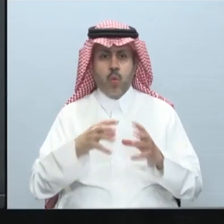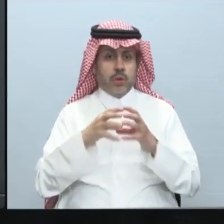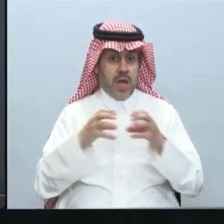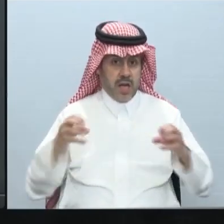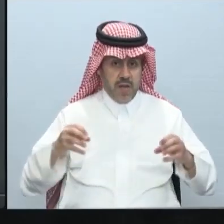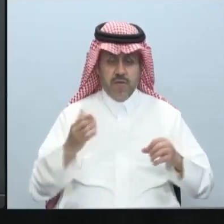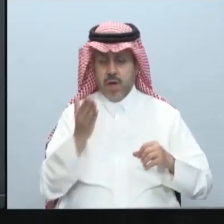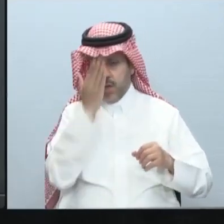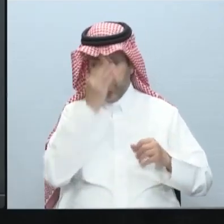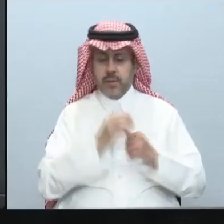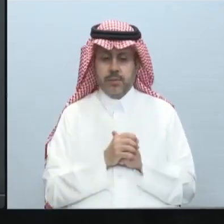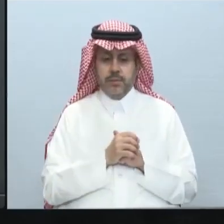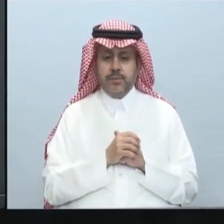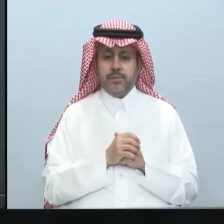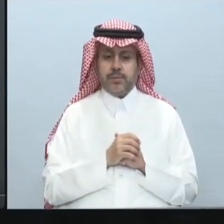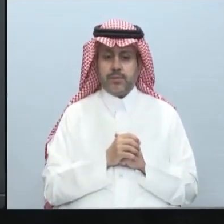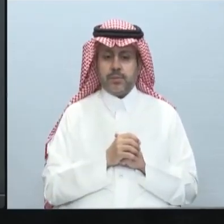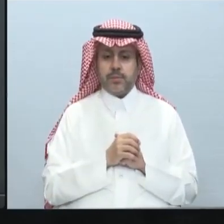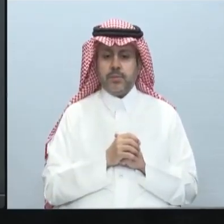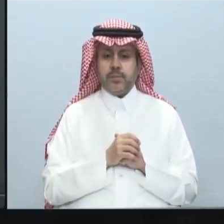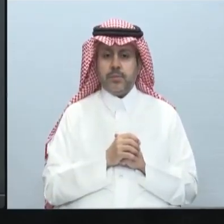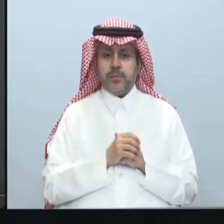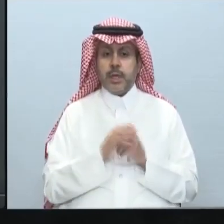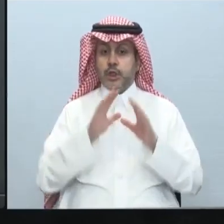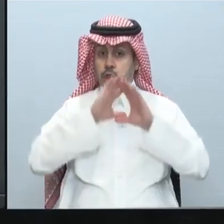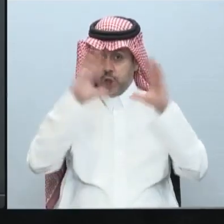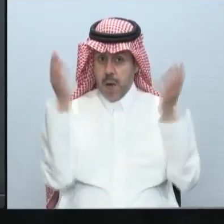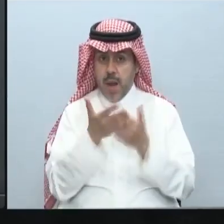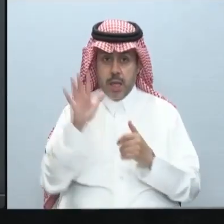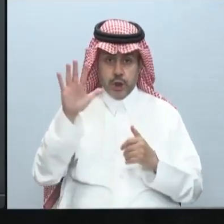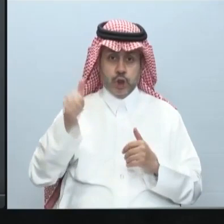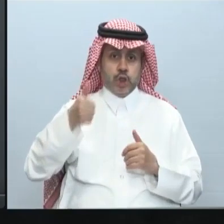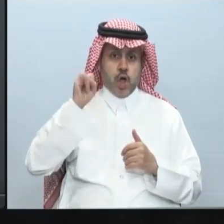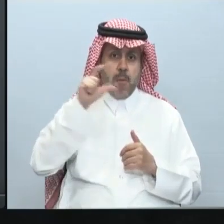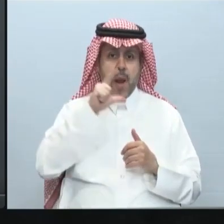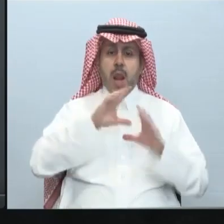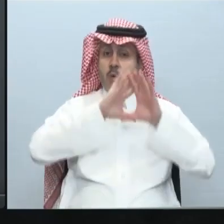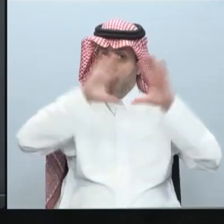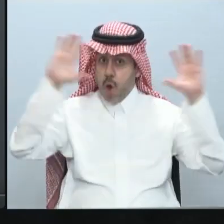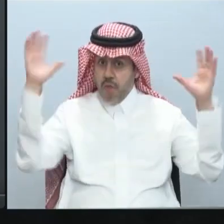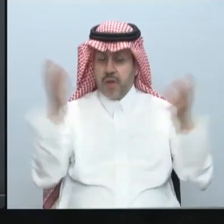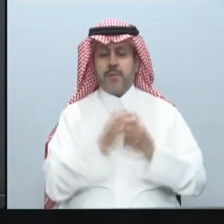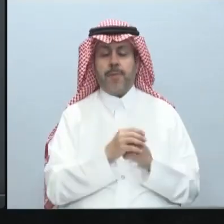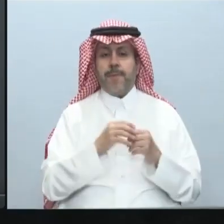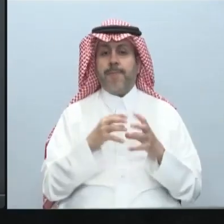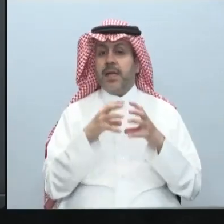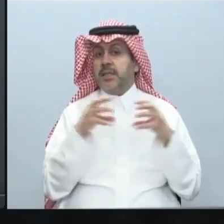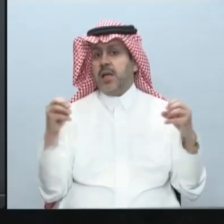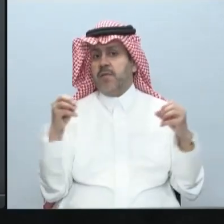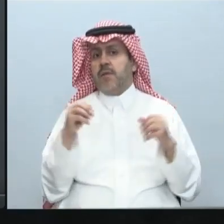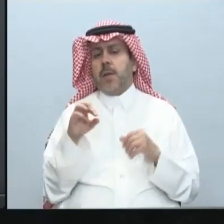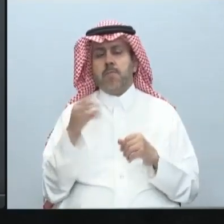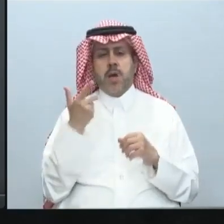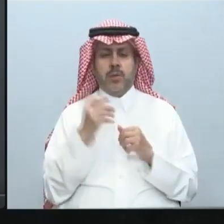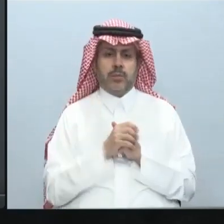التي ذكرنا لكم انها شامله لاشياء كثيره من خلال ما عرفناها فما رايكم ما تعريف العباده ذكرنا